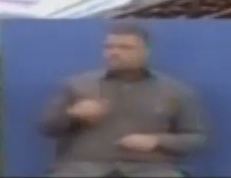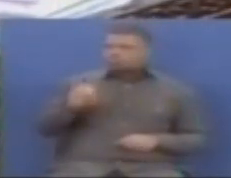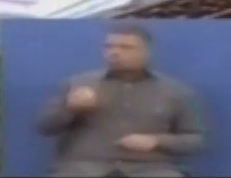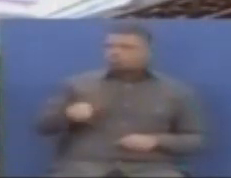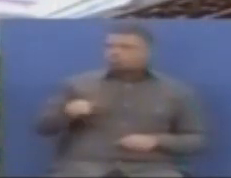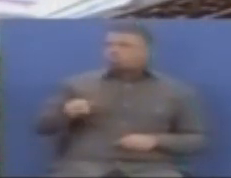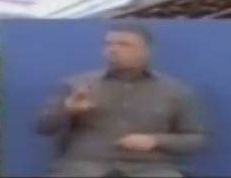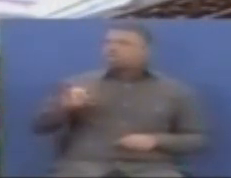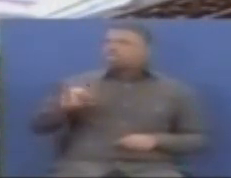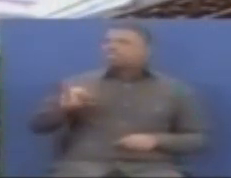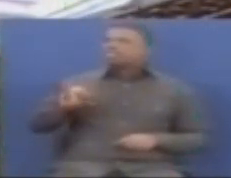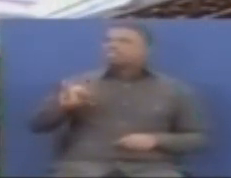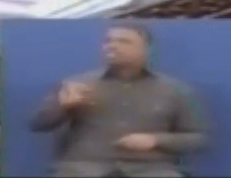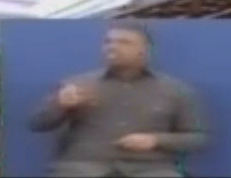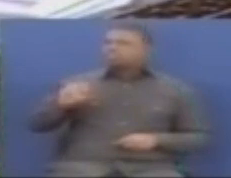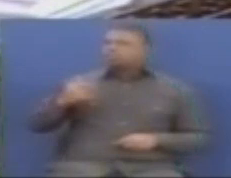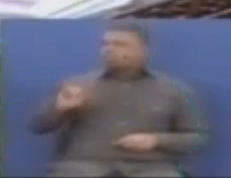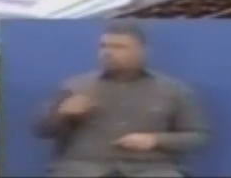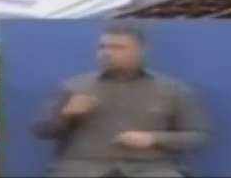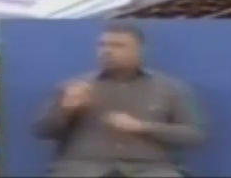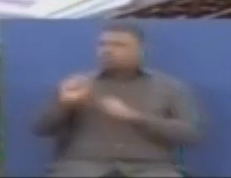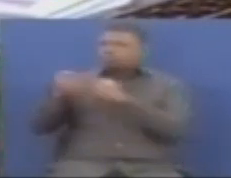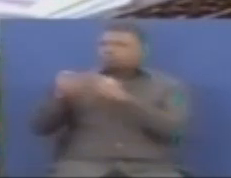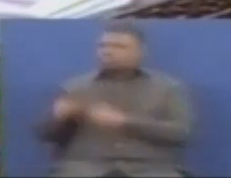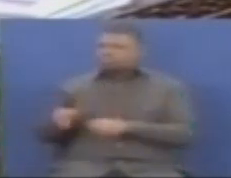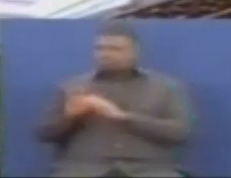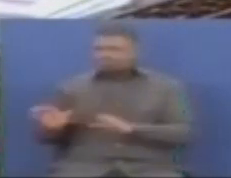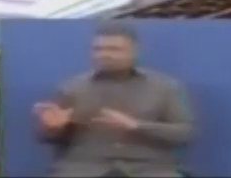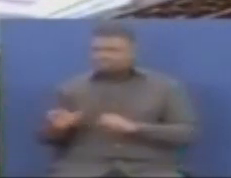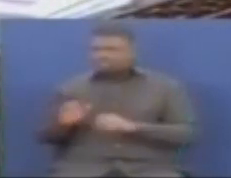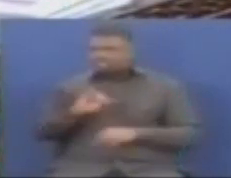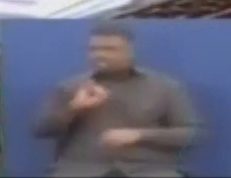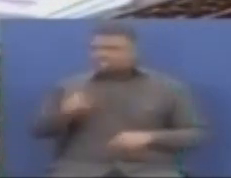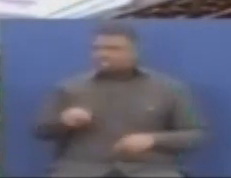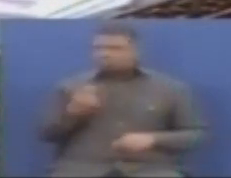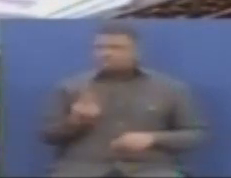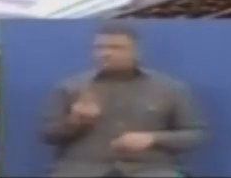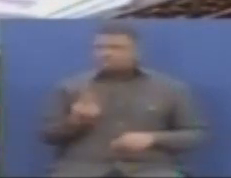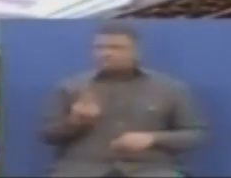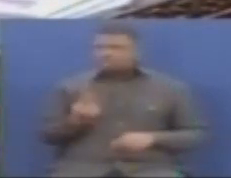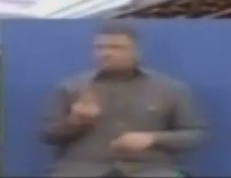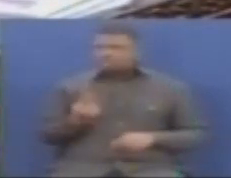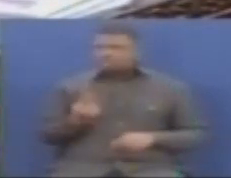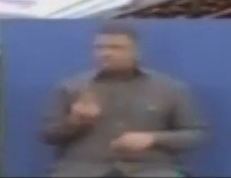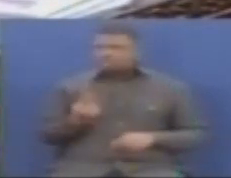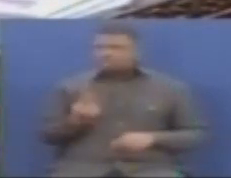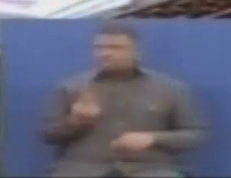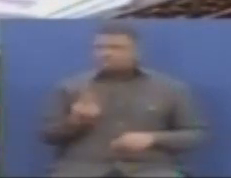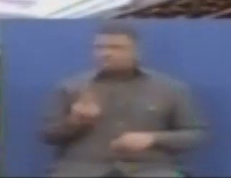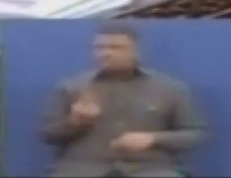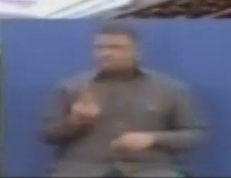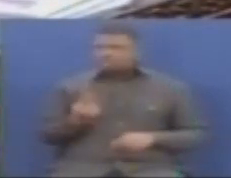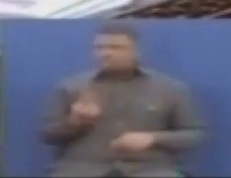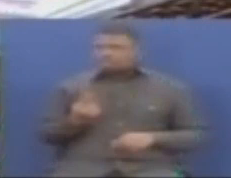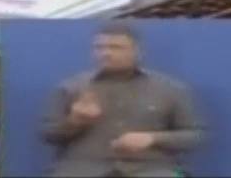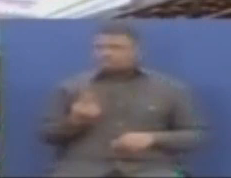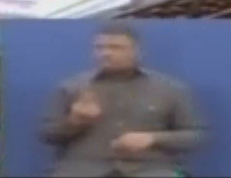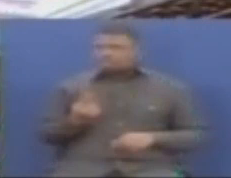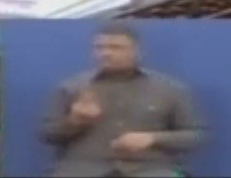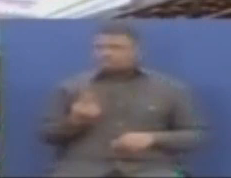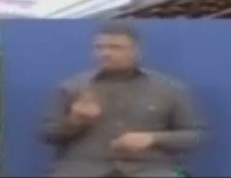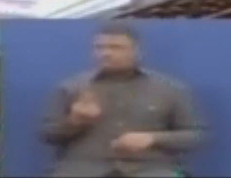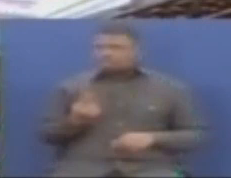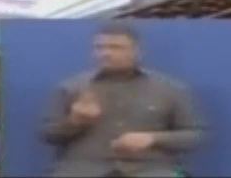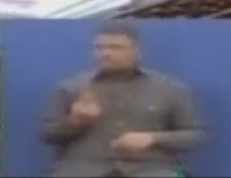nao watafungiwa transformer KVA 315 Ijumaa wiki hii. Kwa maeneo yote ya migodi ikiwepo eneo la Itumbi, mheshimiwa